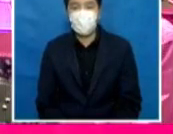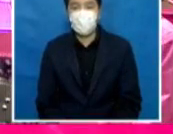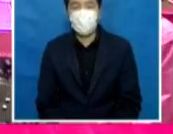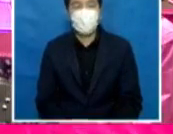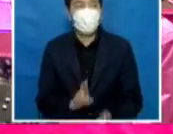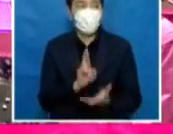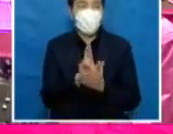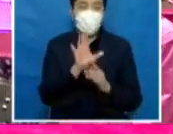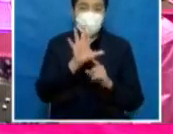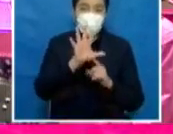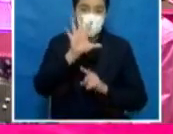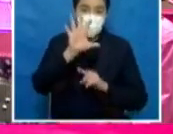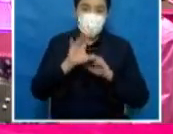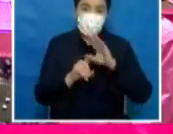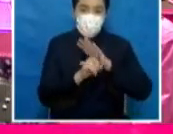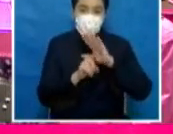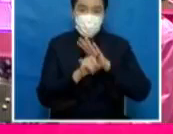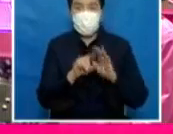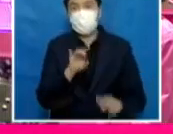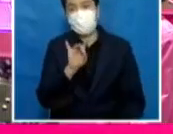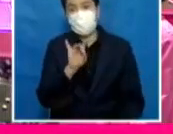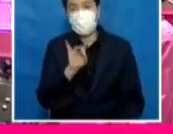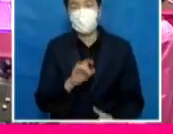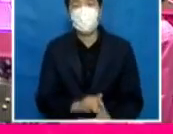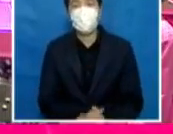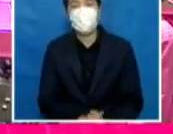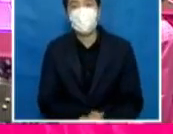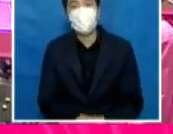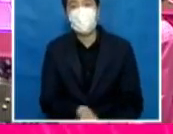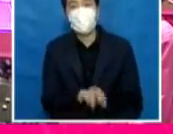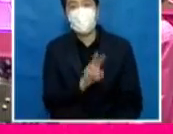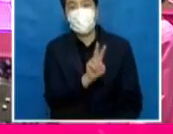อันดับที่5หมุนครั้งที่8เลขที่ออก